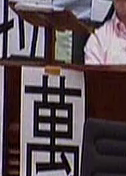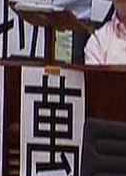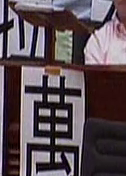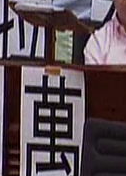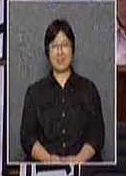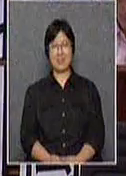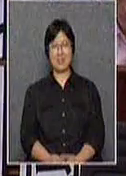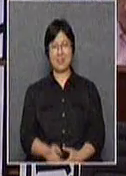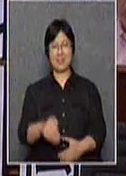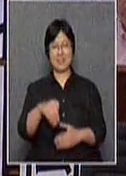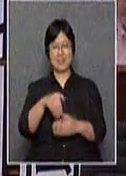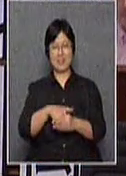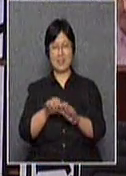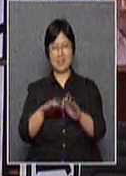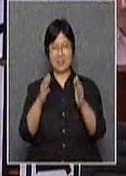開始表決。